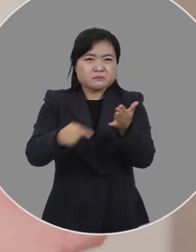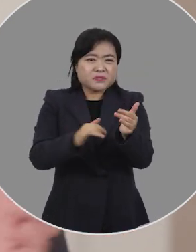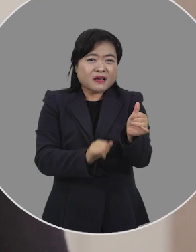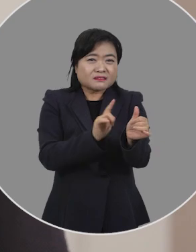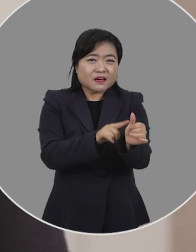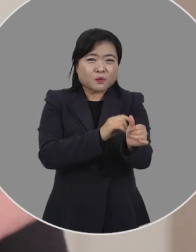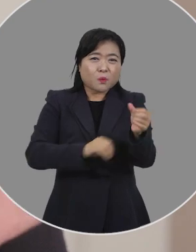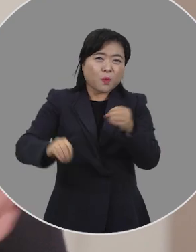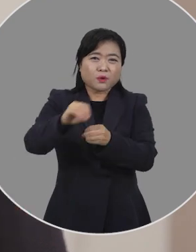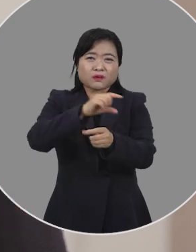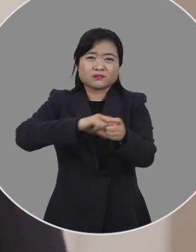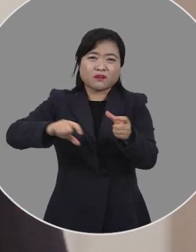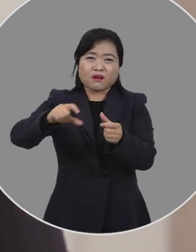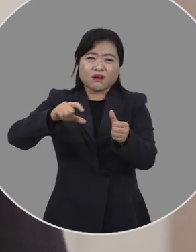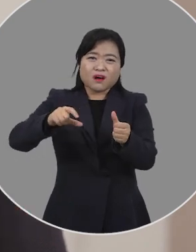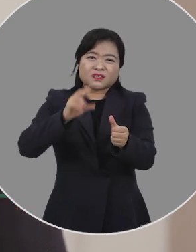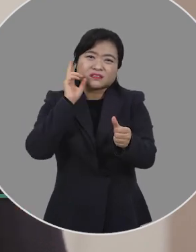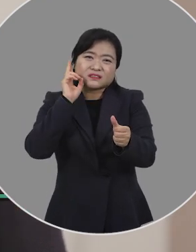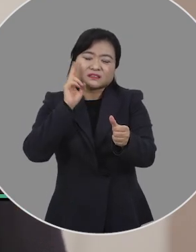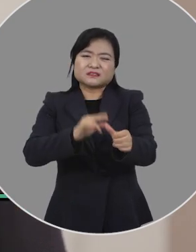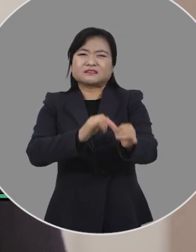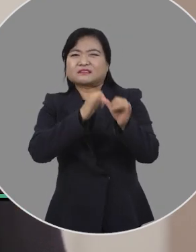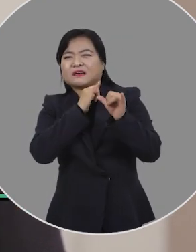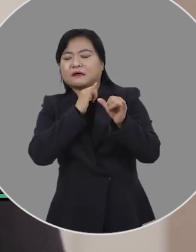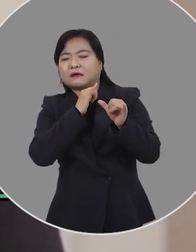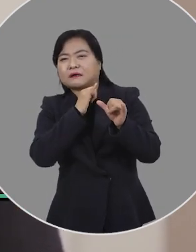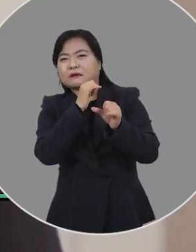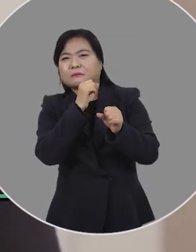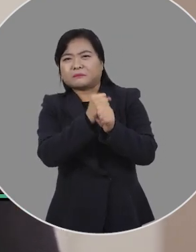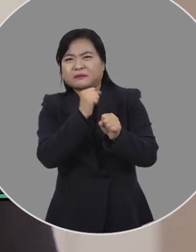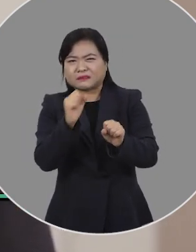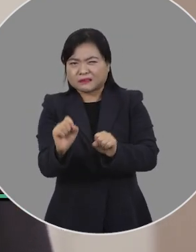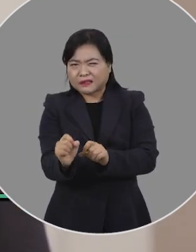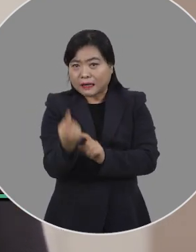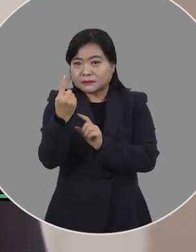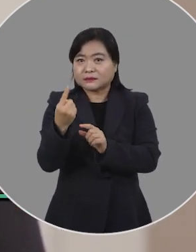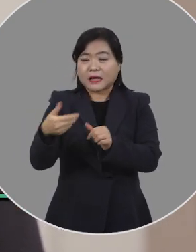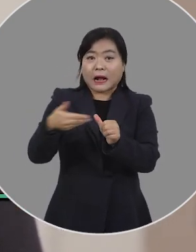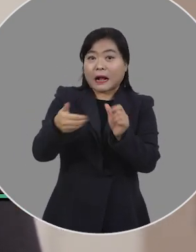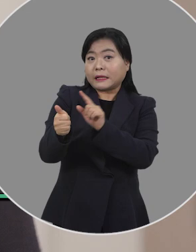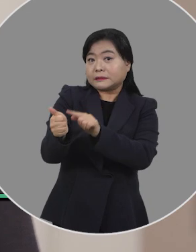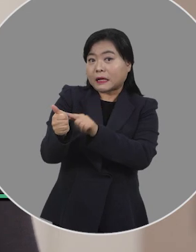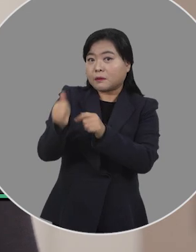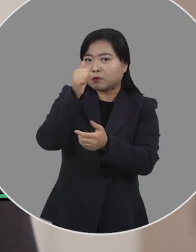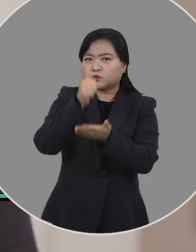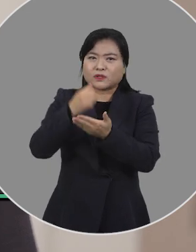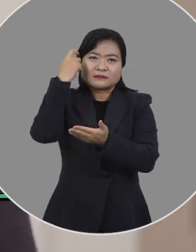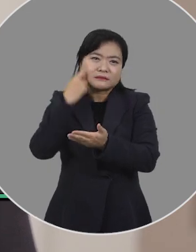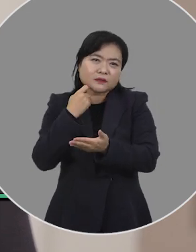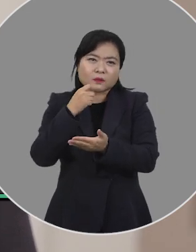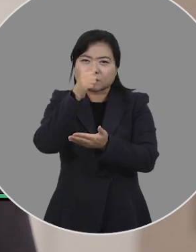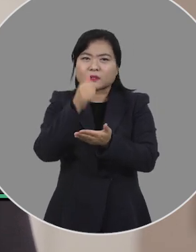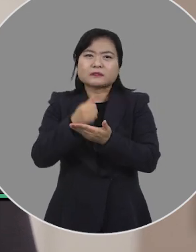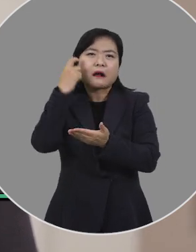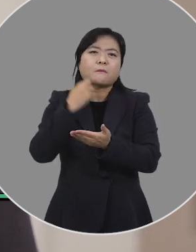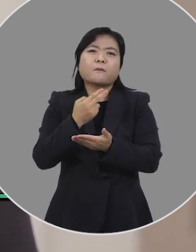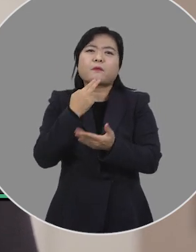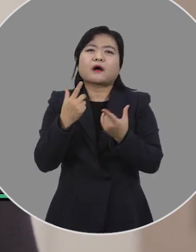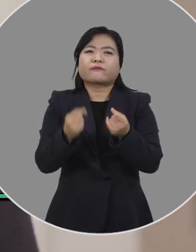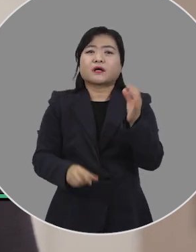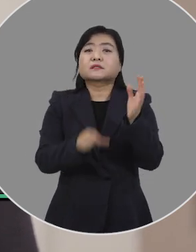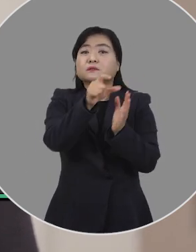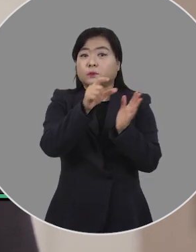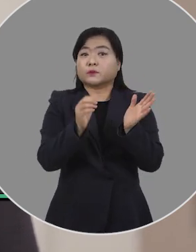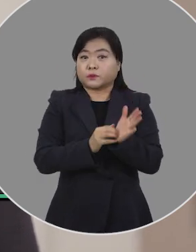상황에까지 놓이게 하는 가해자들의 경우는 참 죄의식이나 죄책감이 없는 것 같다. 이런 글을 올리셨어요.